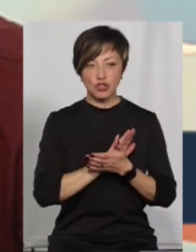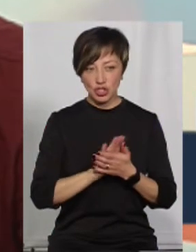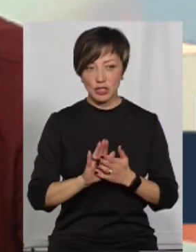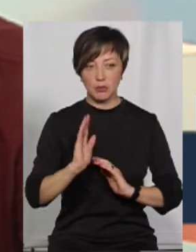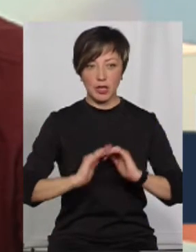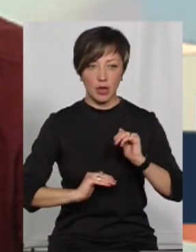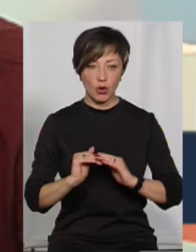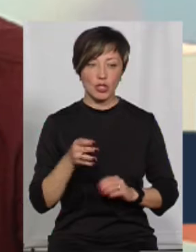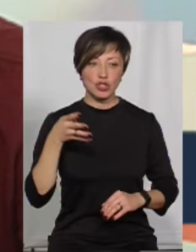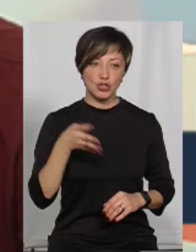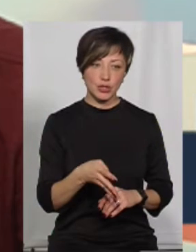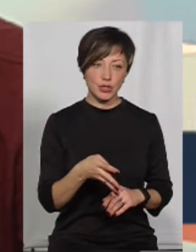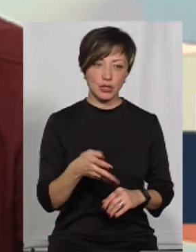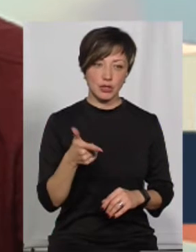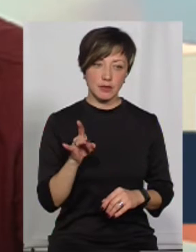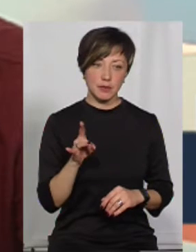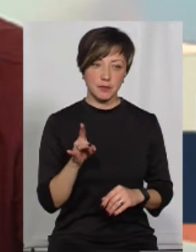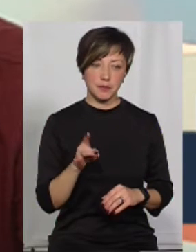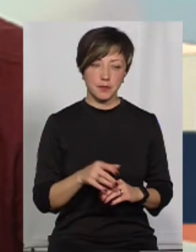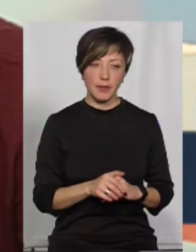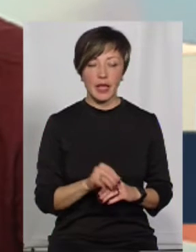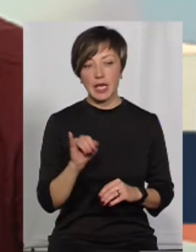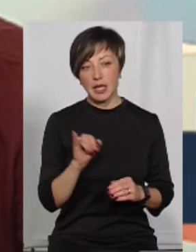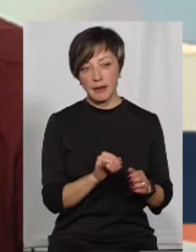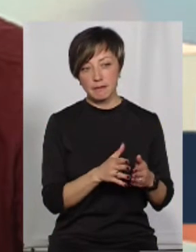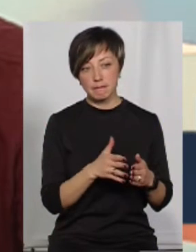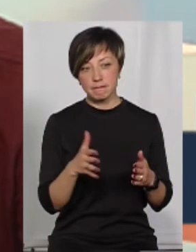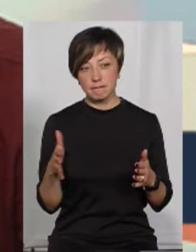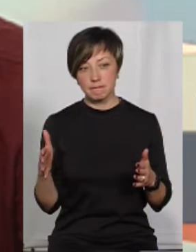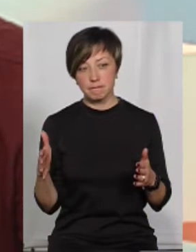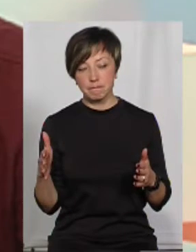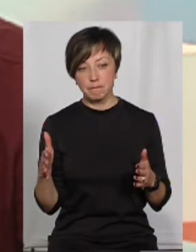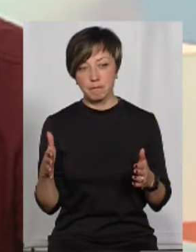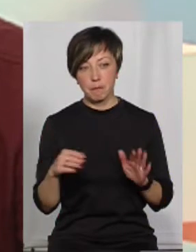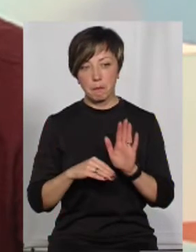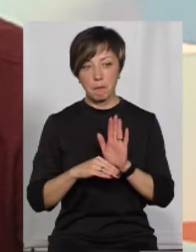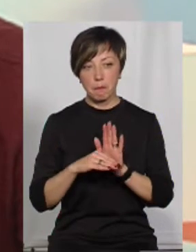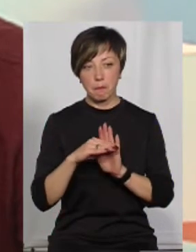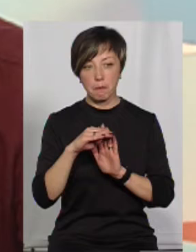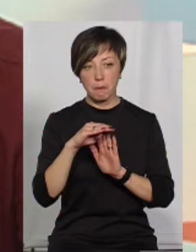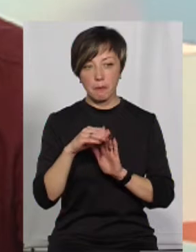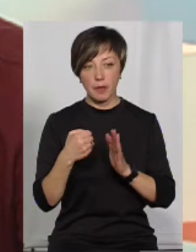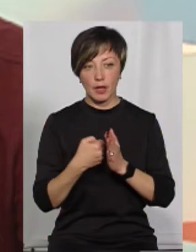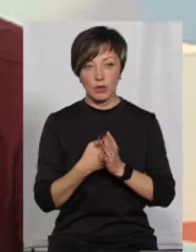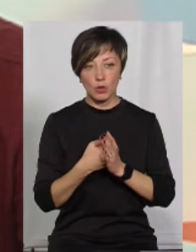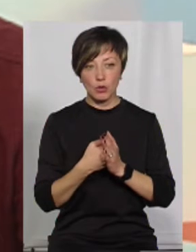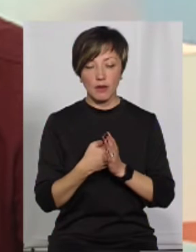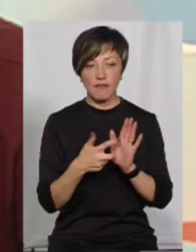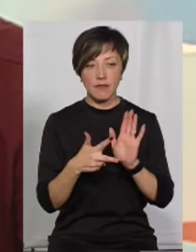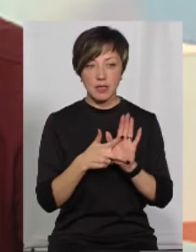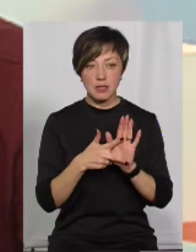чистими на руки, від 4000 гривень. І десь піднімаються вони в район до